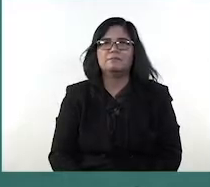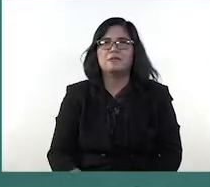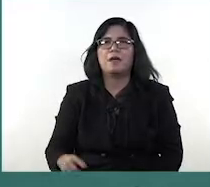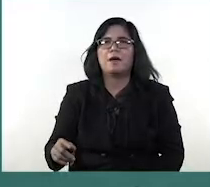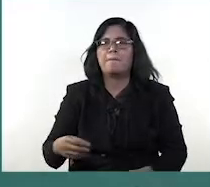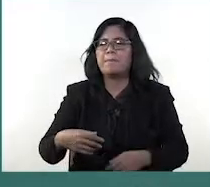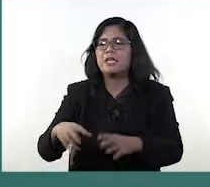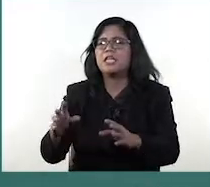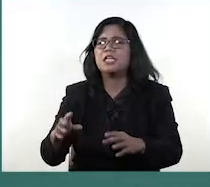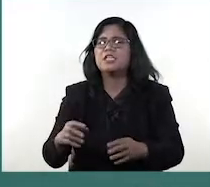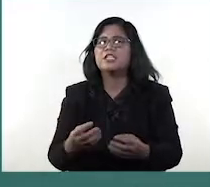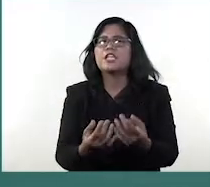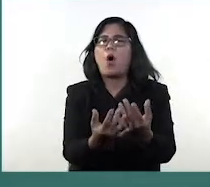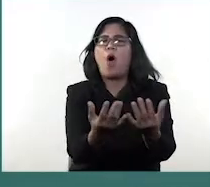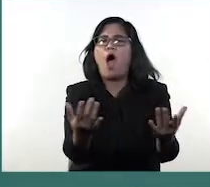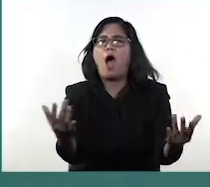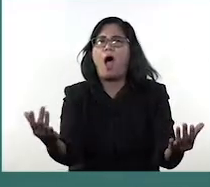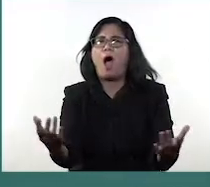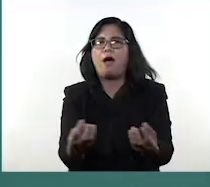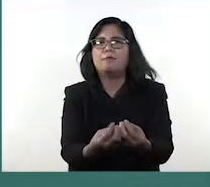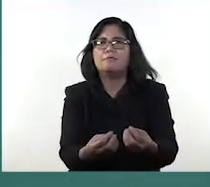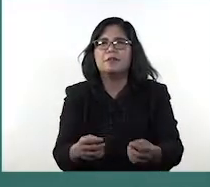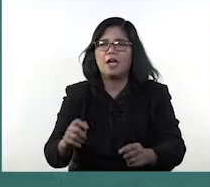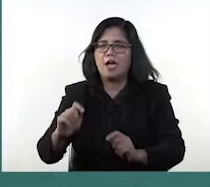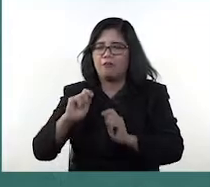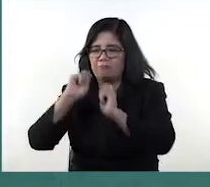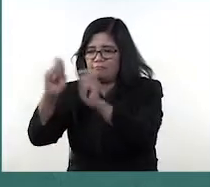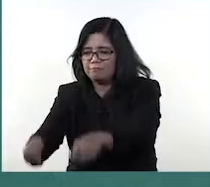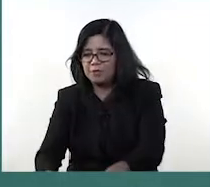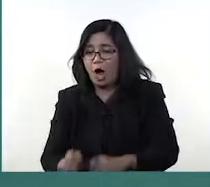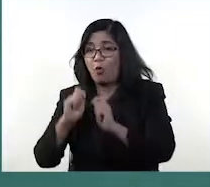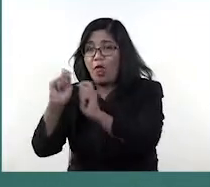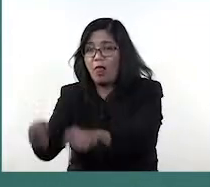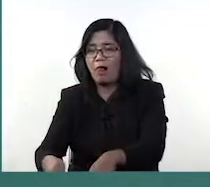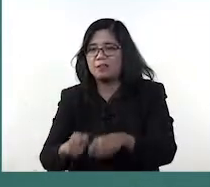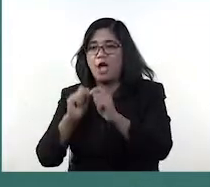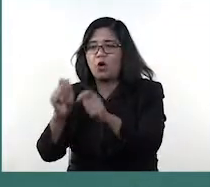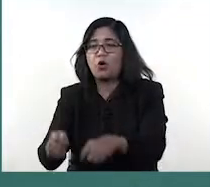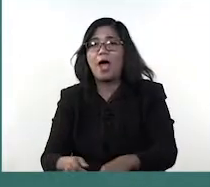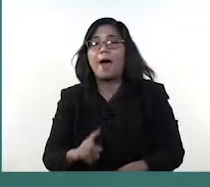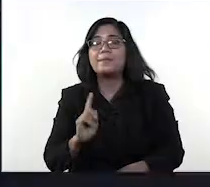Hai yang pertama dia buah ini dia mulai menggemburkan tanah dia mulai mencangkul